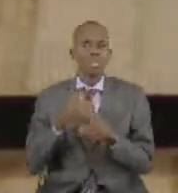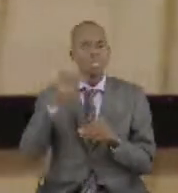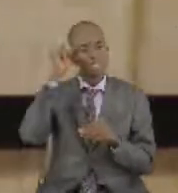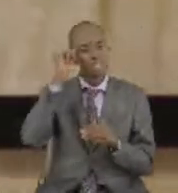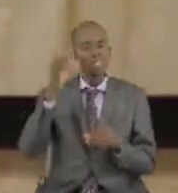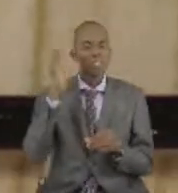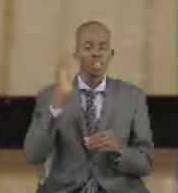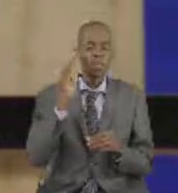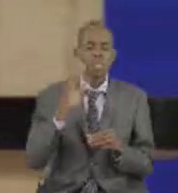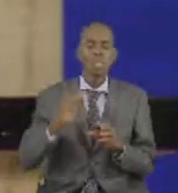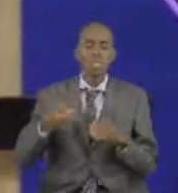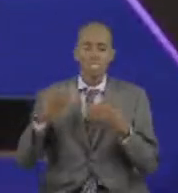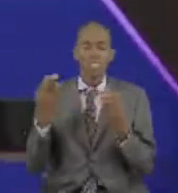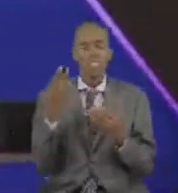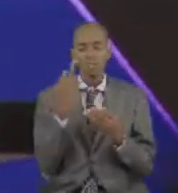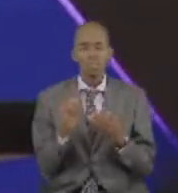témoignage,